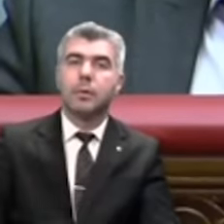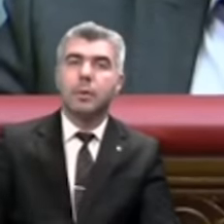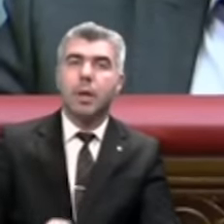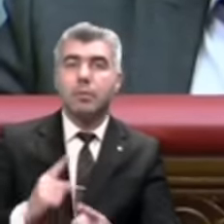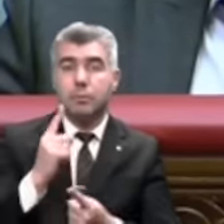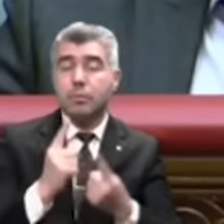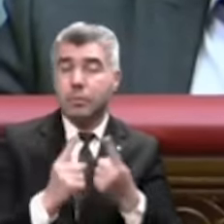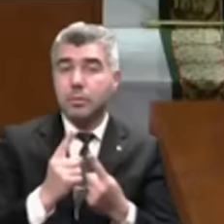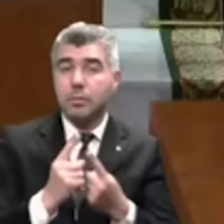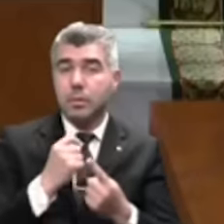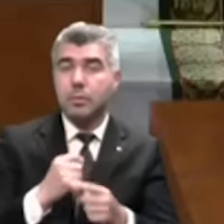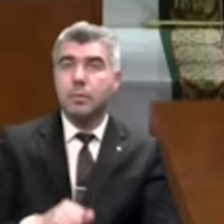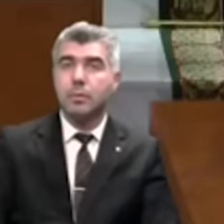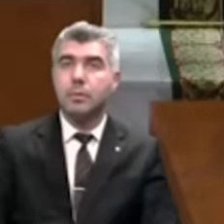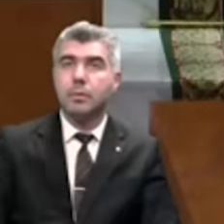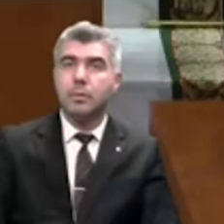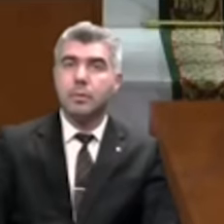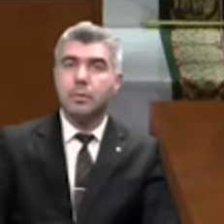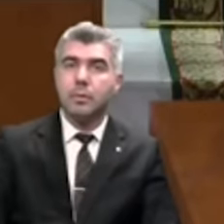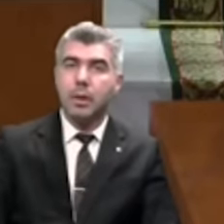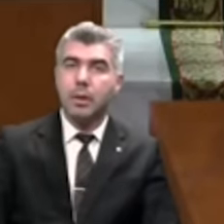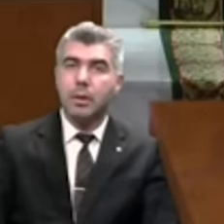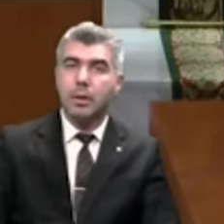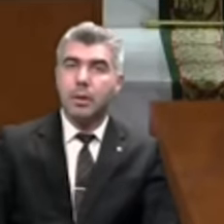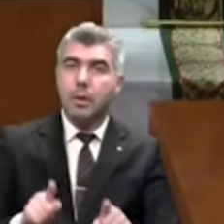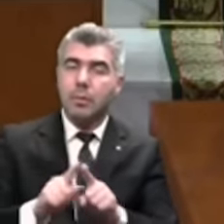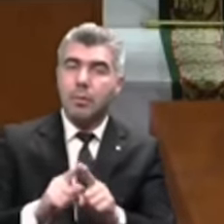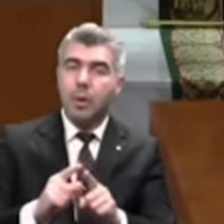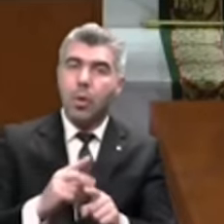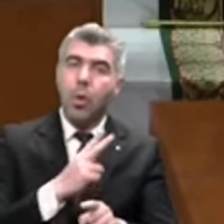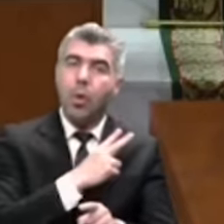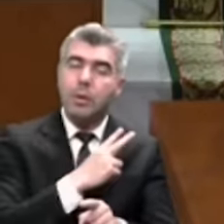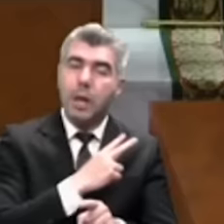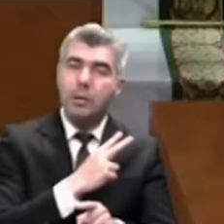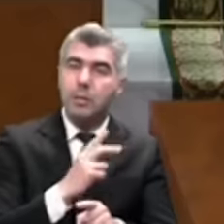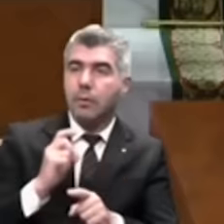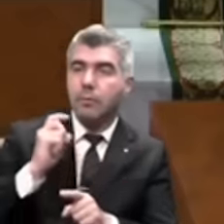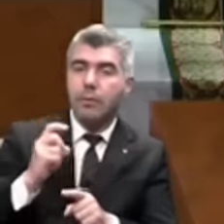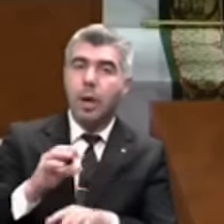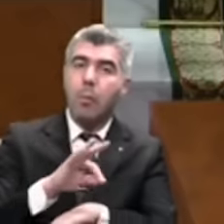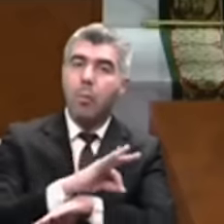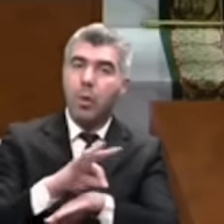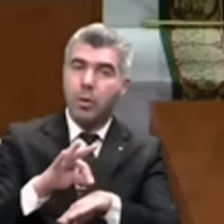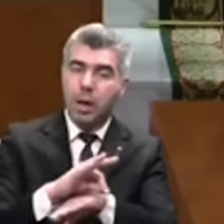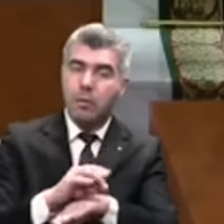لواحد المستوى، راه الا بغيتوا قولوا الاساتذه يتخلصوا والموظفين يتخلصوا